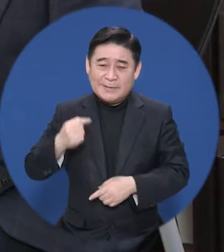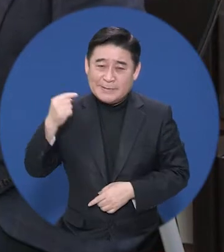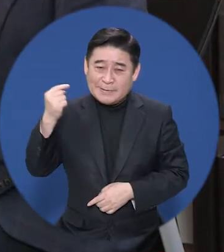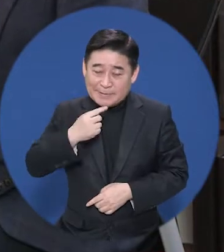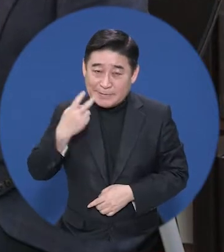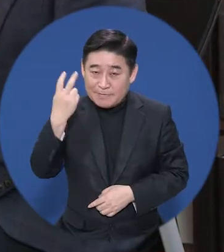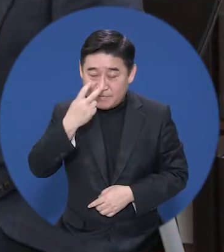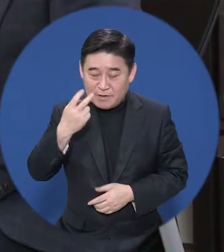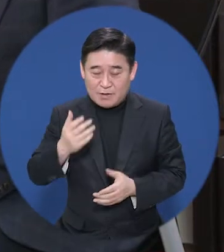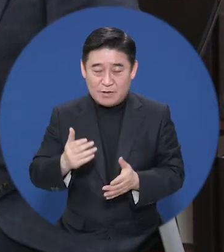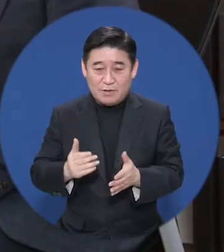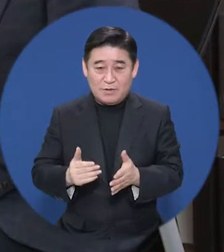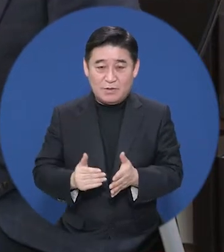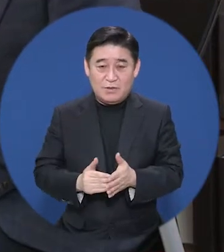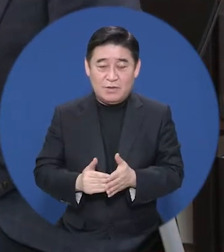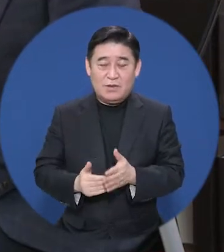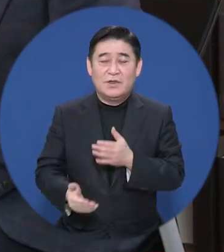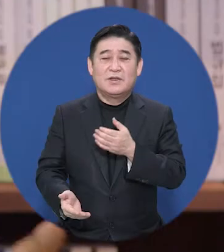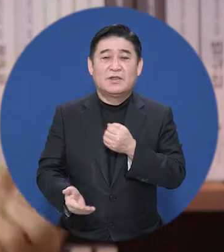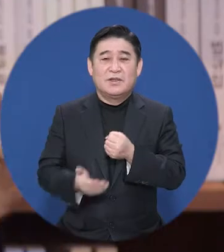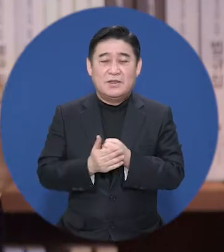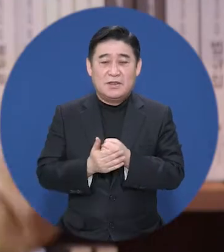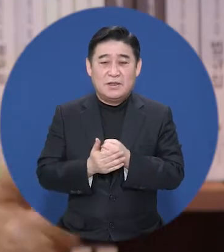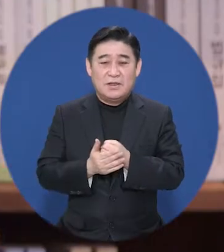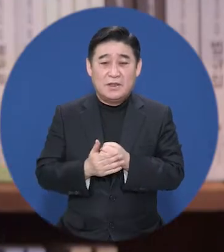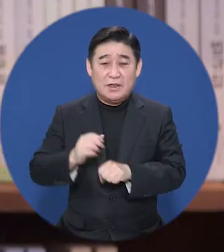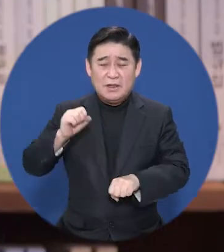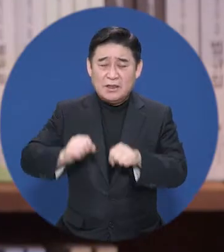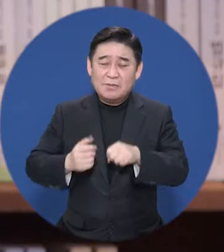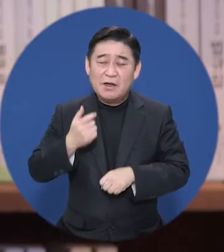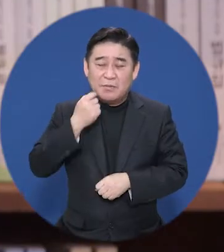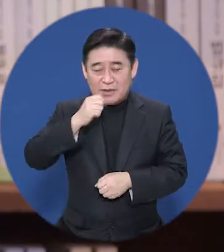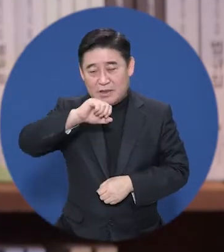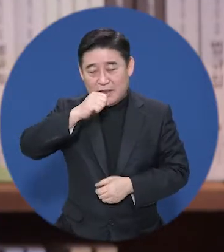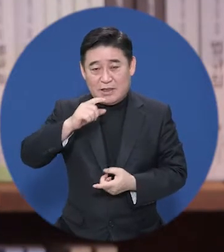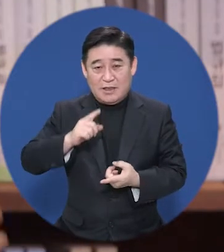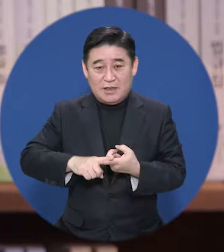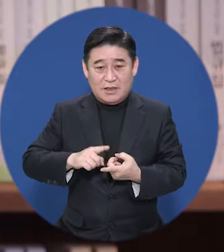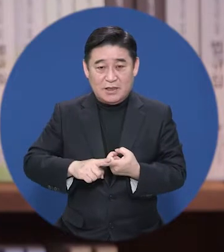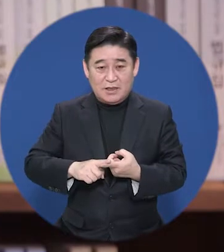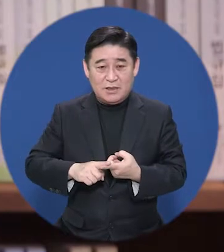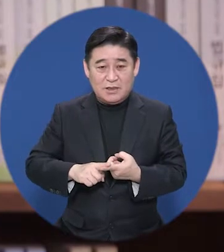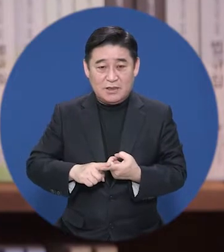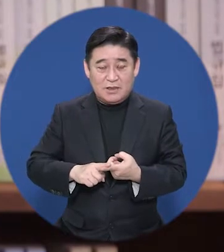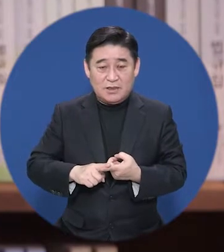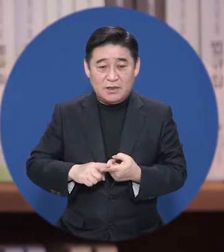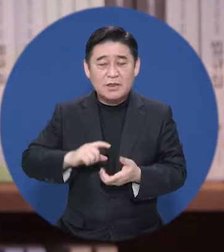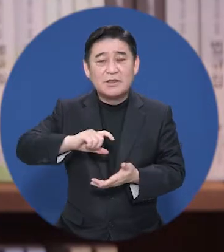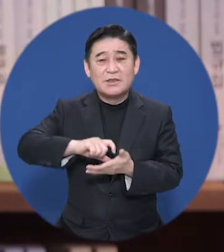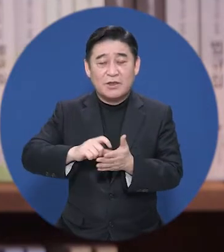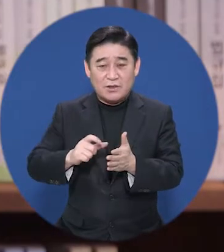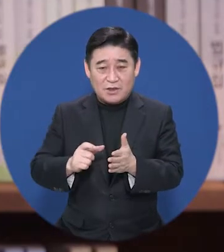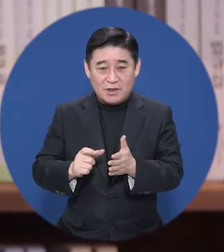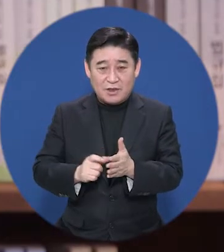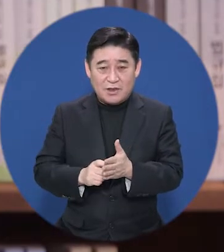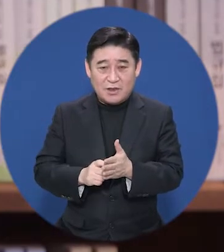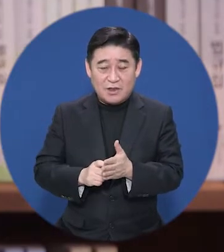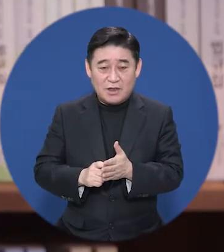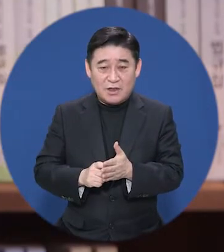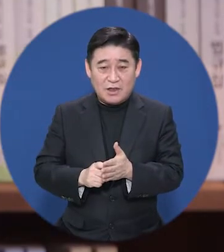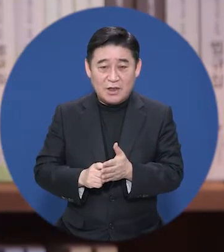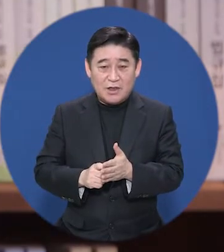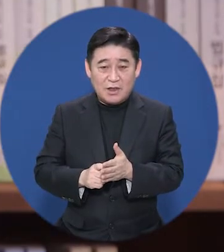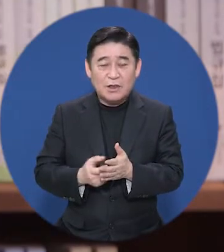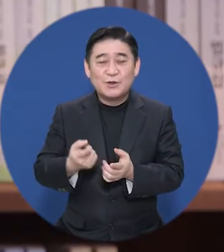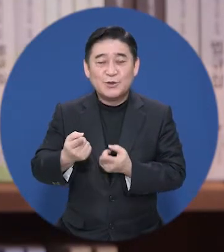네네. 살펴봤고 또 그로 인해서 이제 집행하지 못할 예산에 대해서는 이제 예산을 적절하게 맞춘다거나